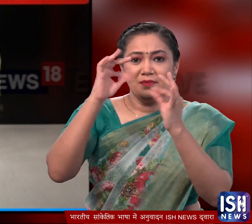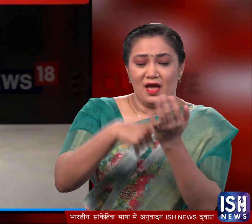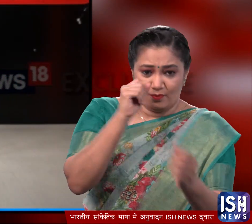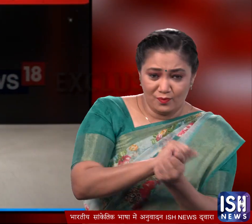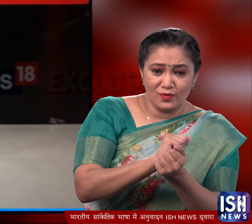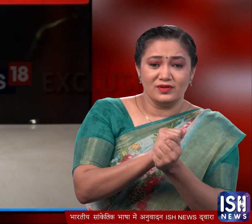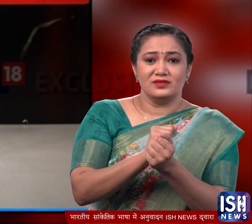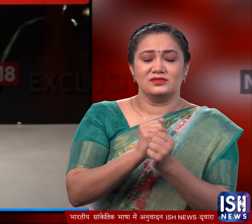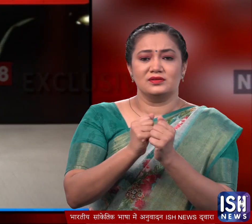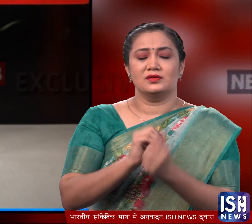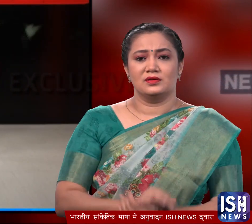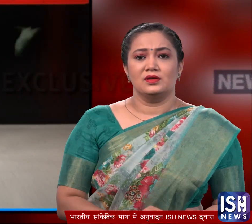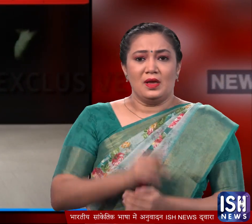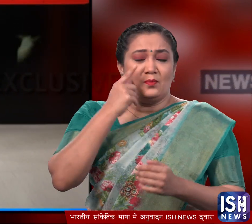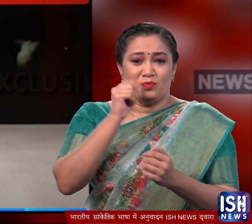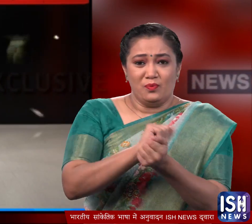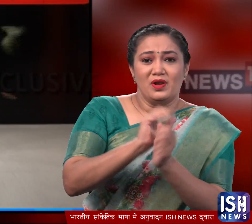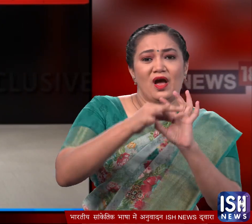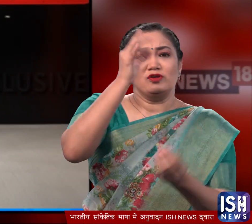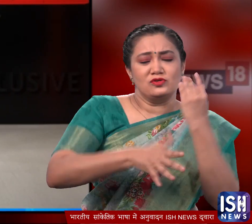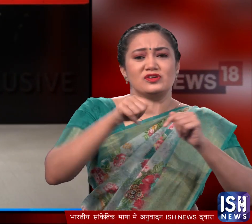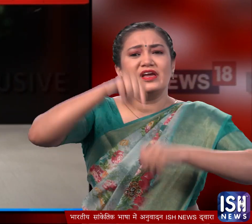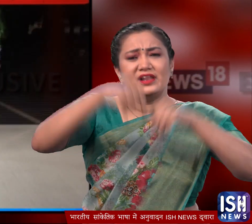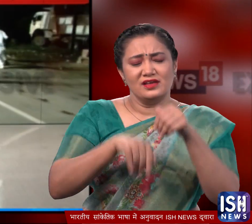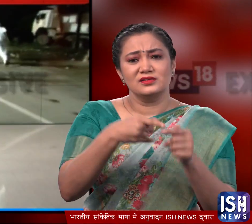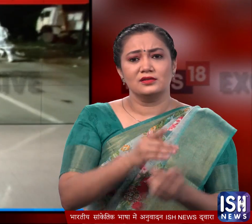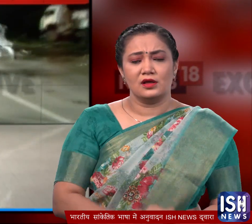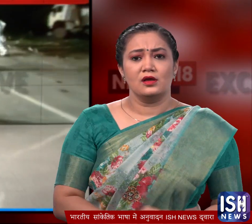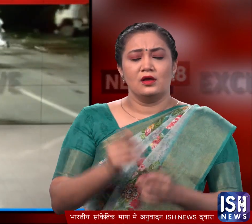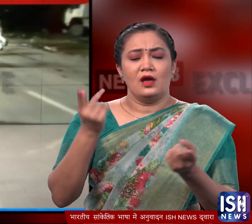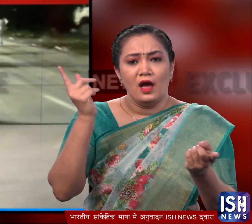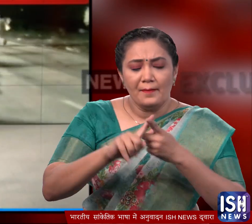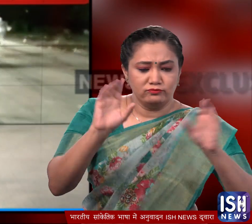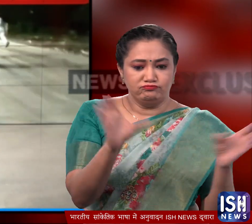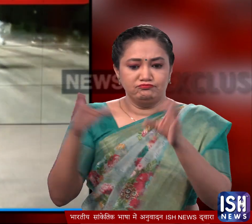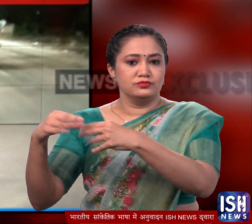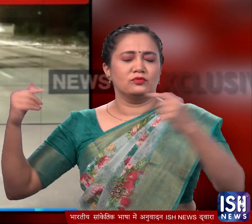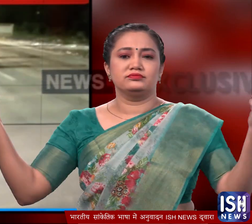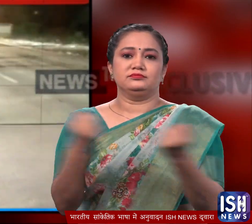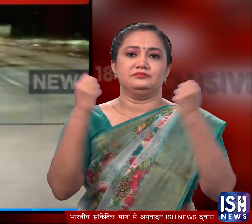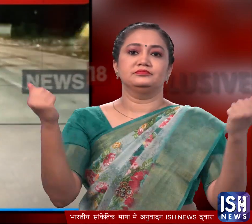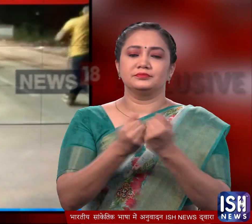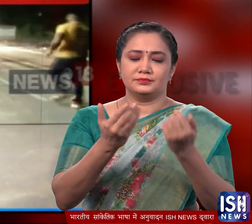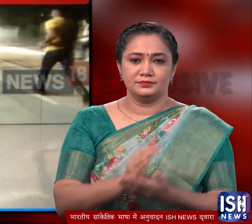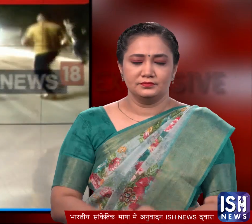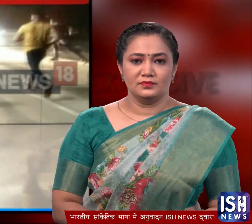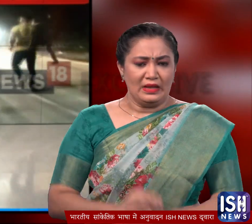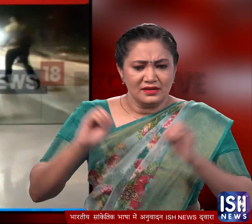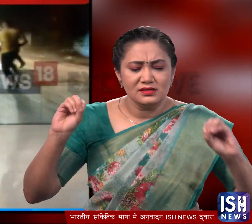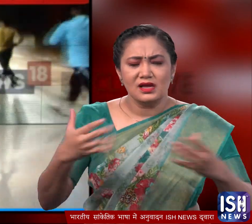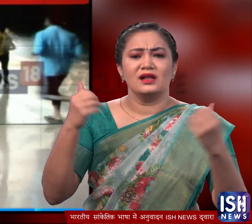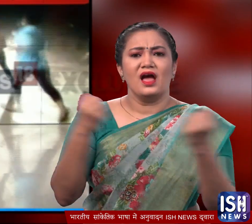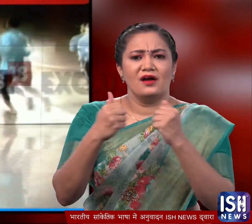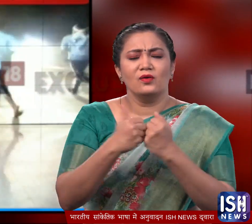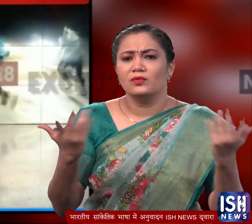बिहार पुलिस मेंस एसोसिएशन के चुनाव में 2 पक्ष आपस में भिड़ गए। ये बवाल तब